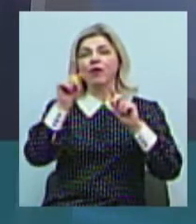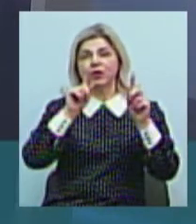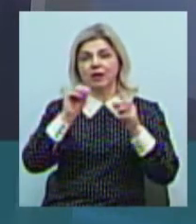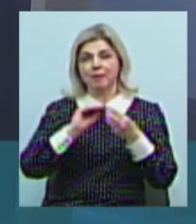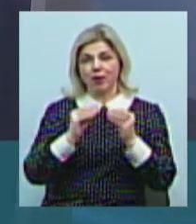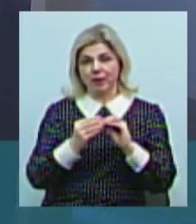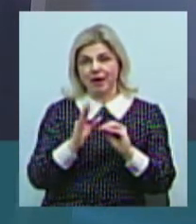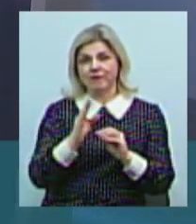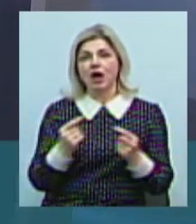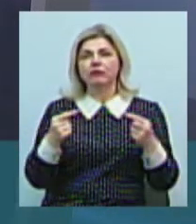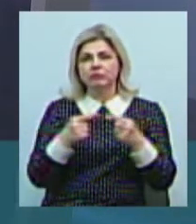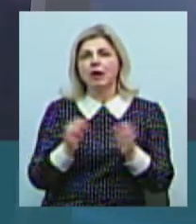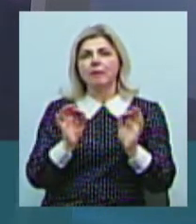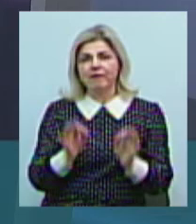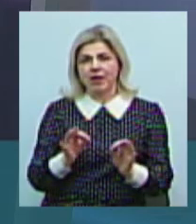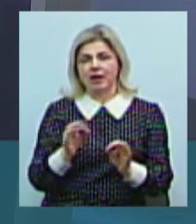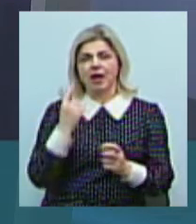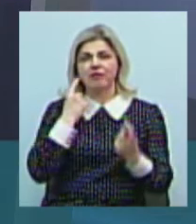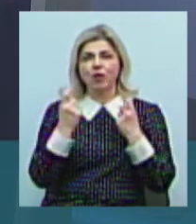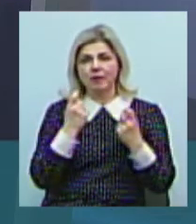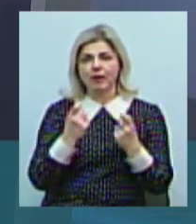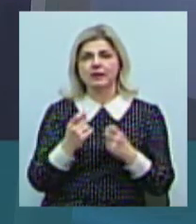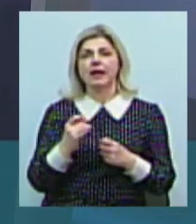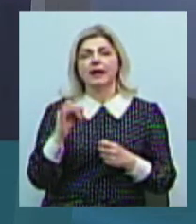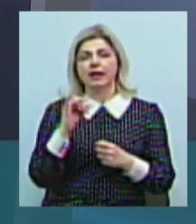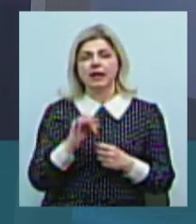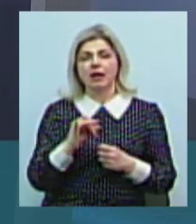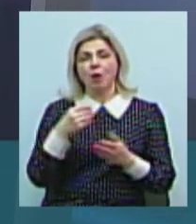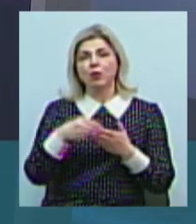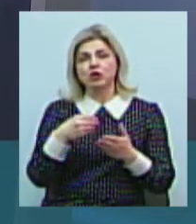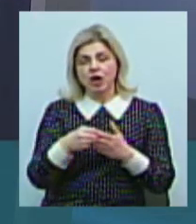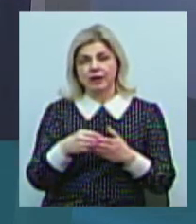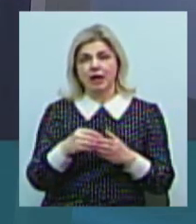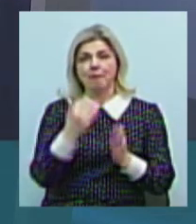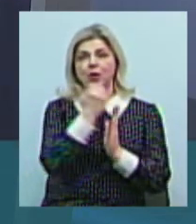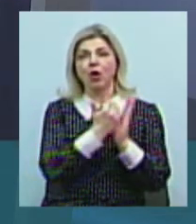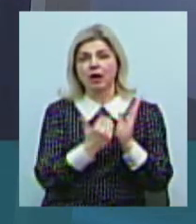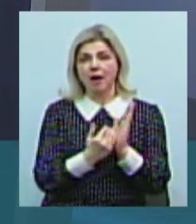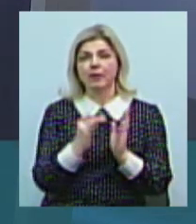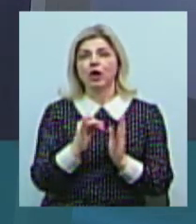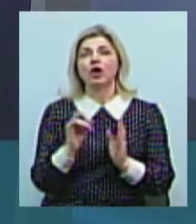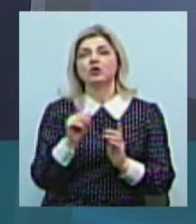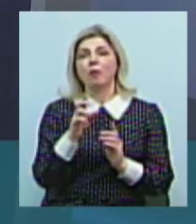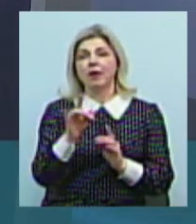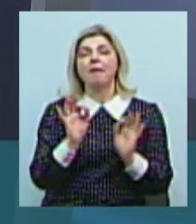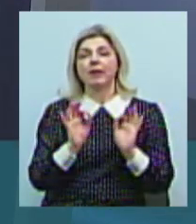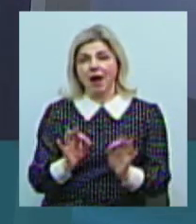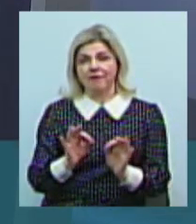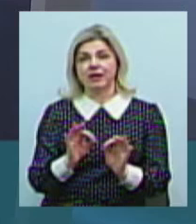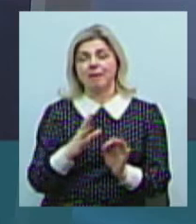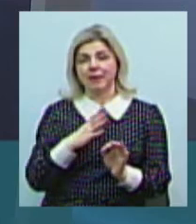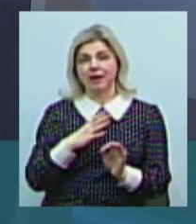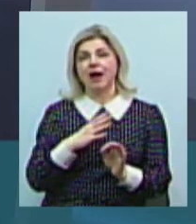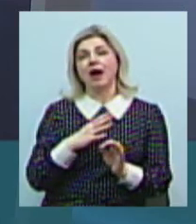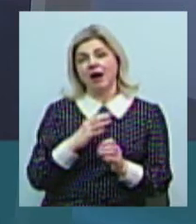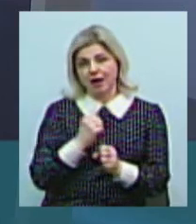в достоверности данных при наполнении паспортов бюджетных программ. И чтобы правильно настроить этот тонометр, нам реально в